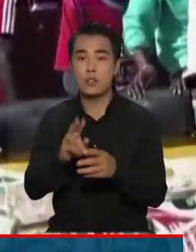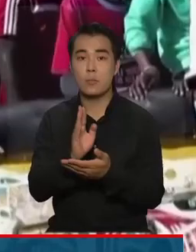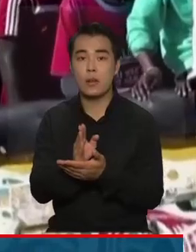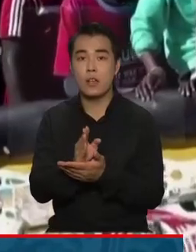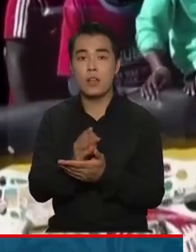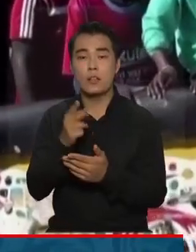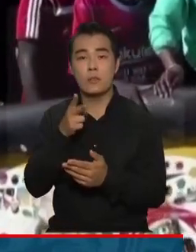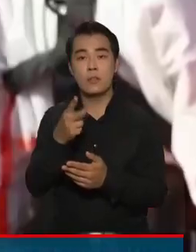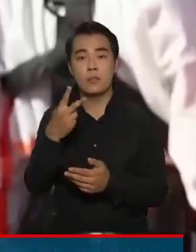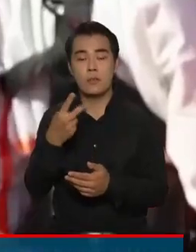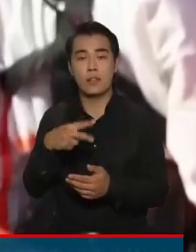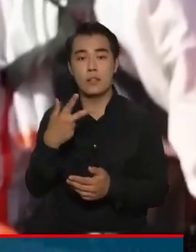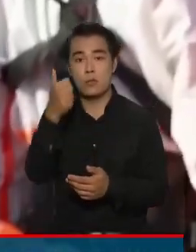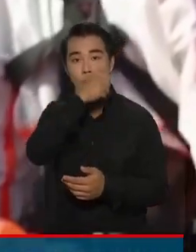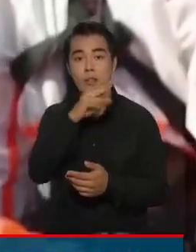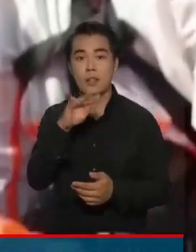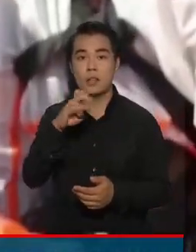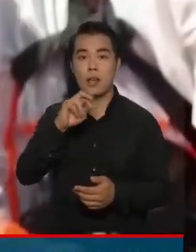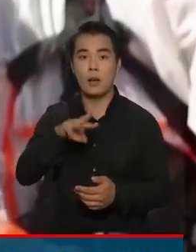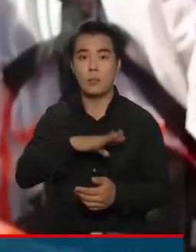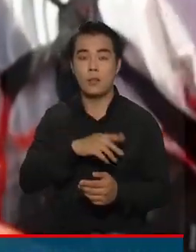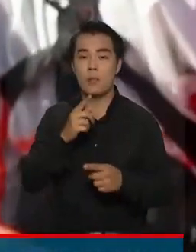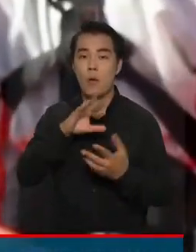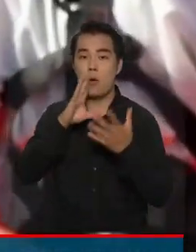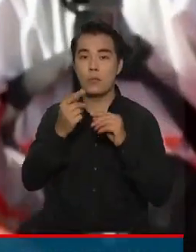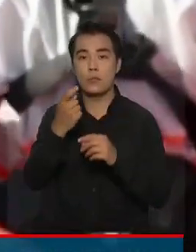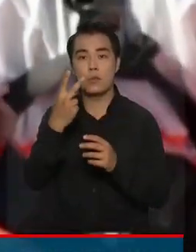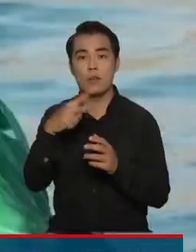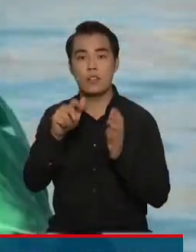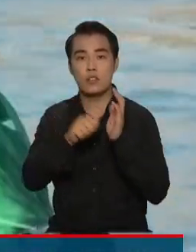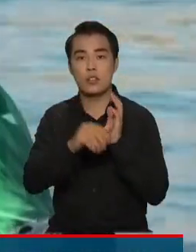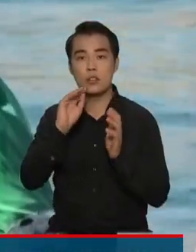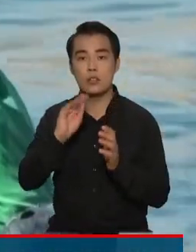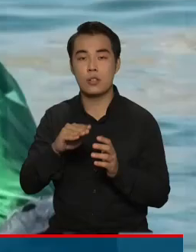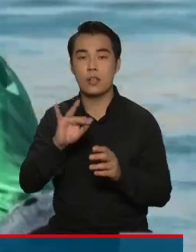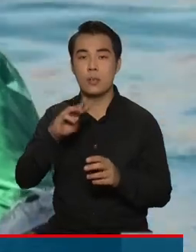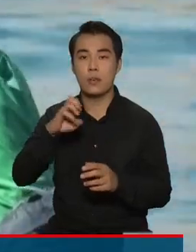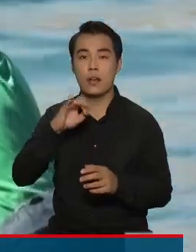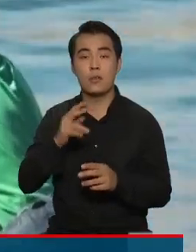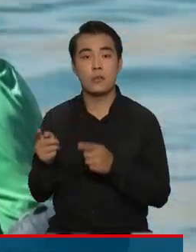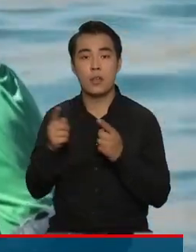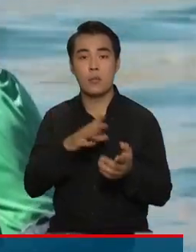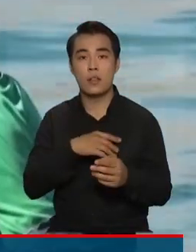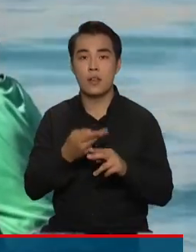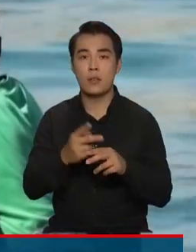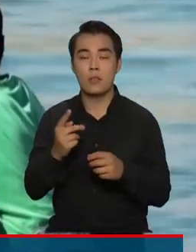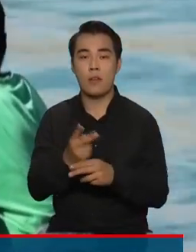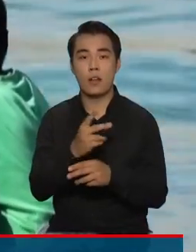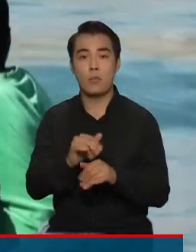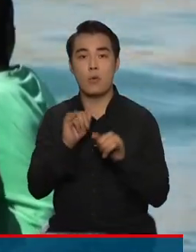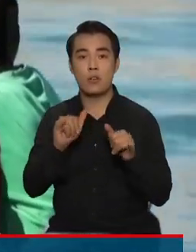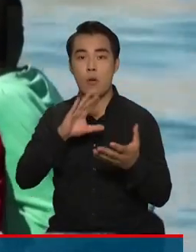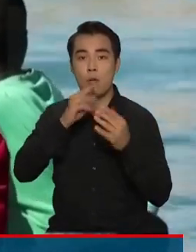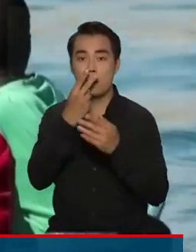за 2023 год в Италию прибыло почти 126 тысяч иммигрантов. Это почти в 2 раза больше, чем